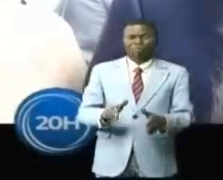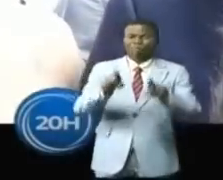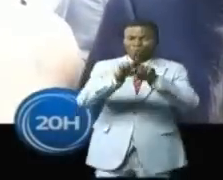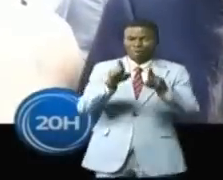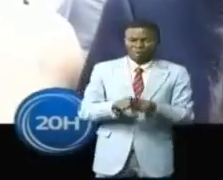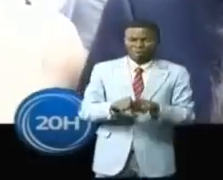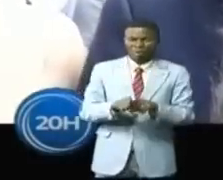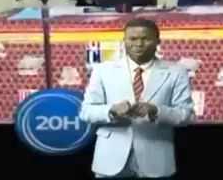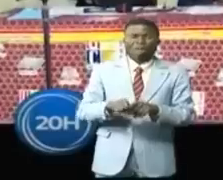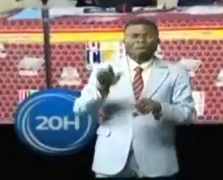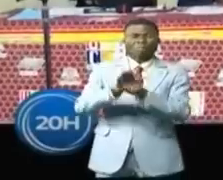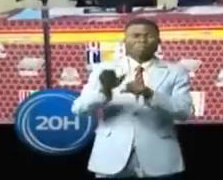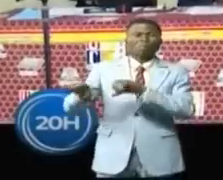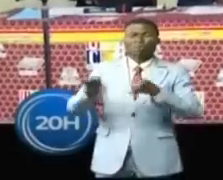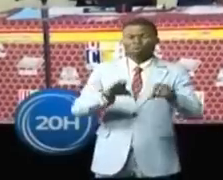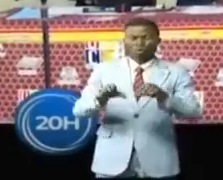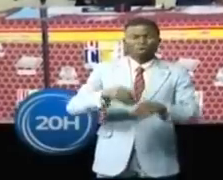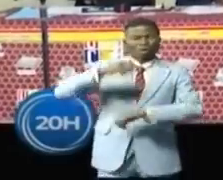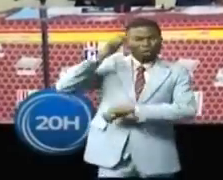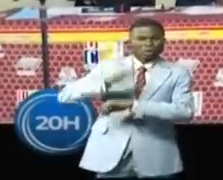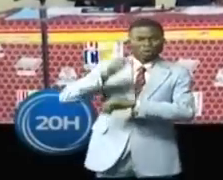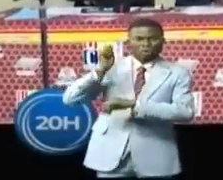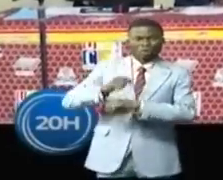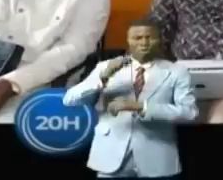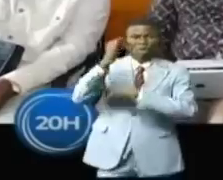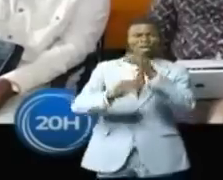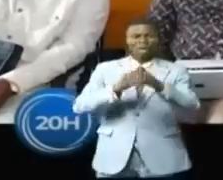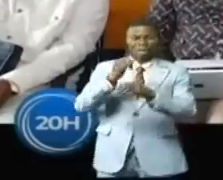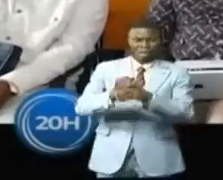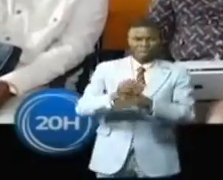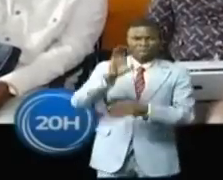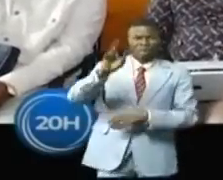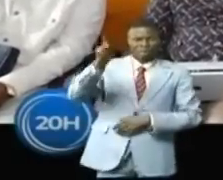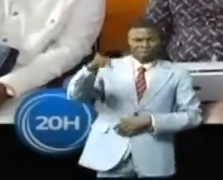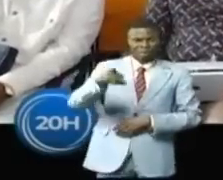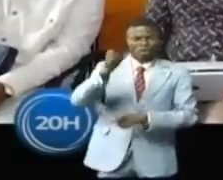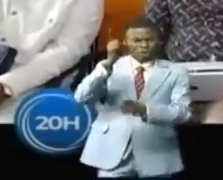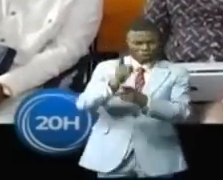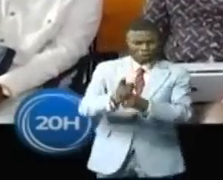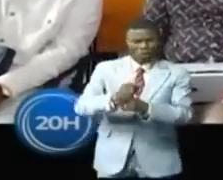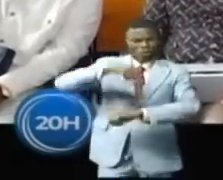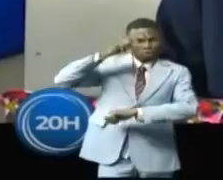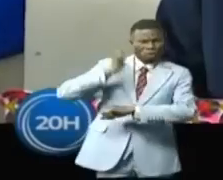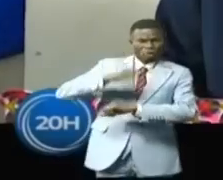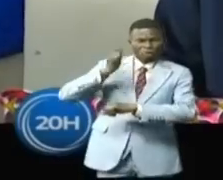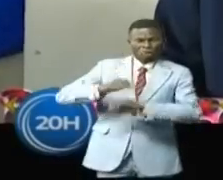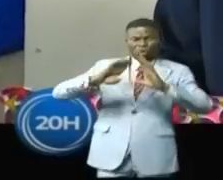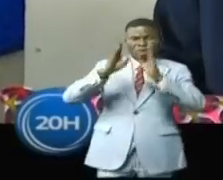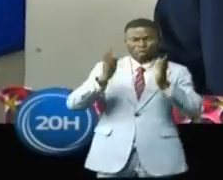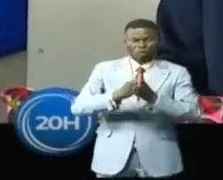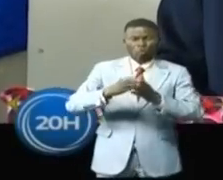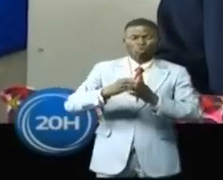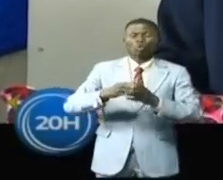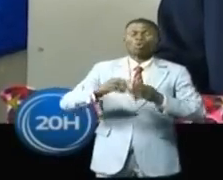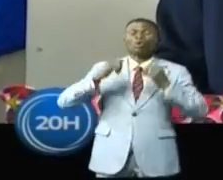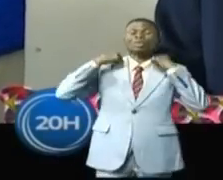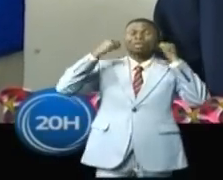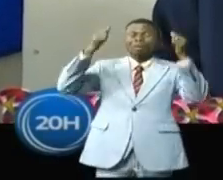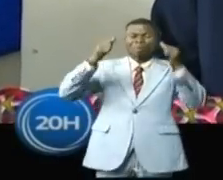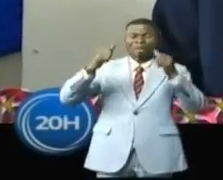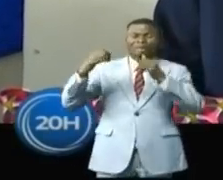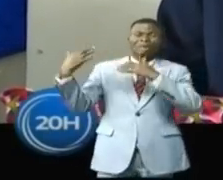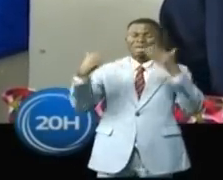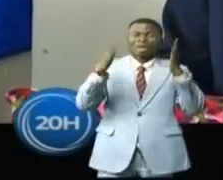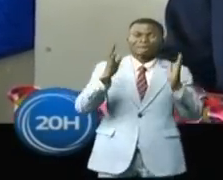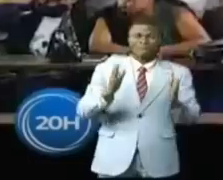des multinationales. La justice internationale est certes pour juger les seigneurs de guerre en République démocratique du Congo,